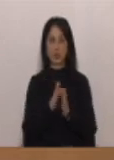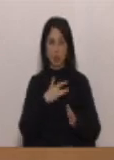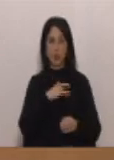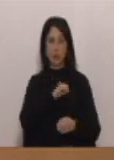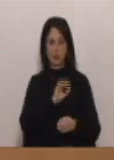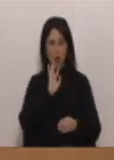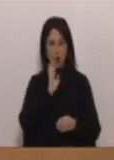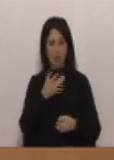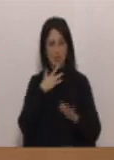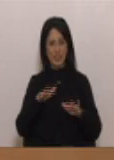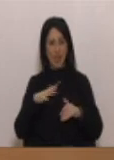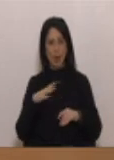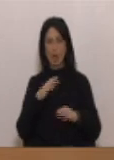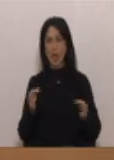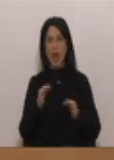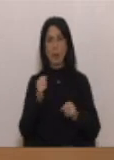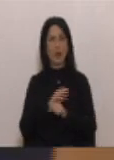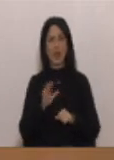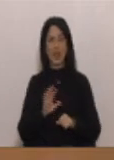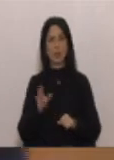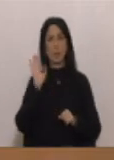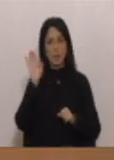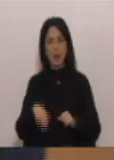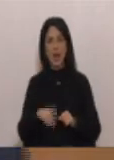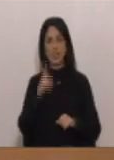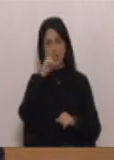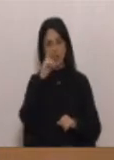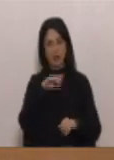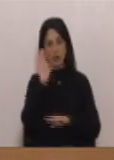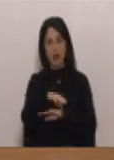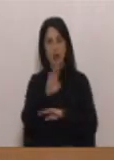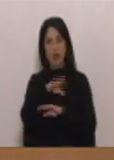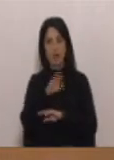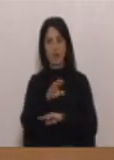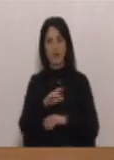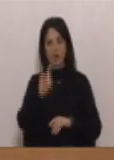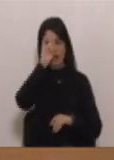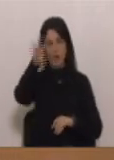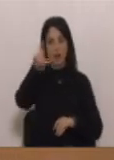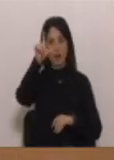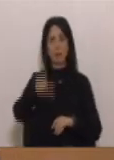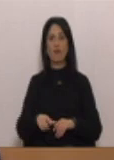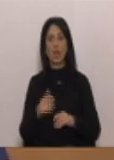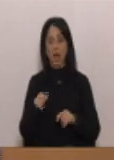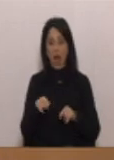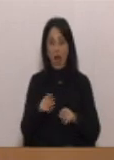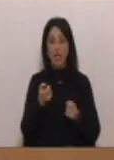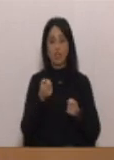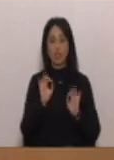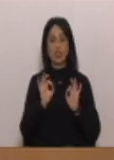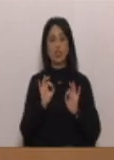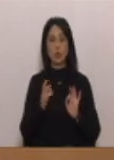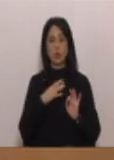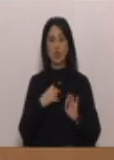4 წელი საკრებულოში იყავი, არაფერს არ აკეთებდი, მაგრამ აი ესეთი ტყუილების იმით იყავი ცნობილი, მაგრამ აქ ცოტა ადეკვატურობასთან იყავი.